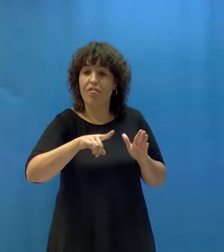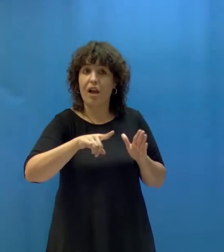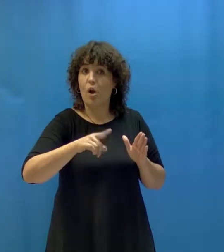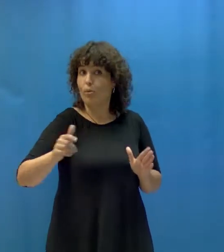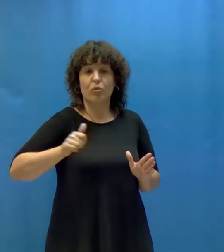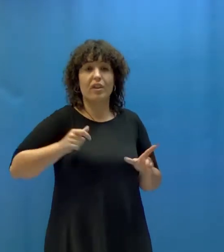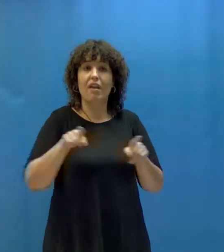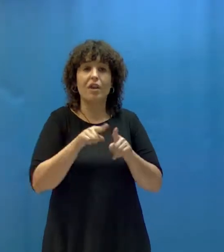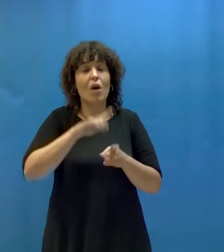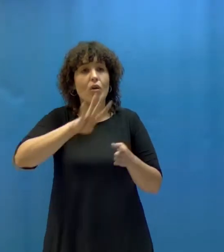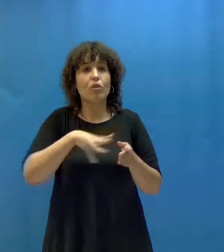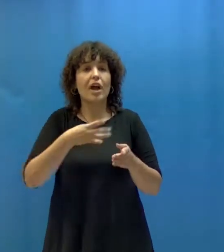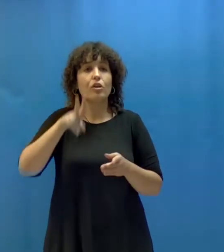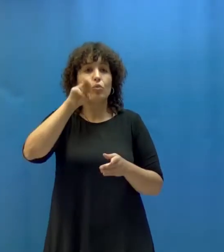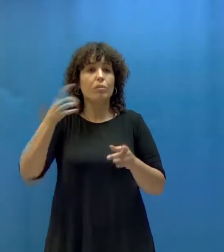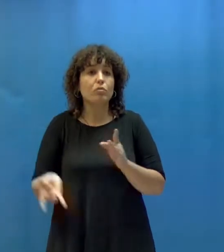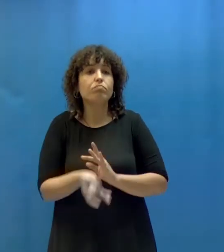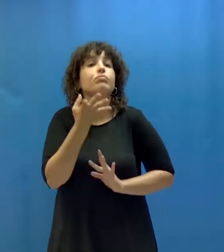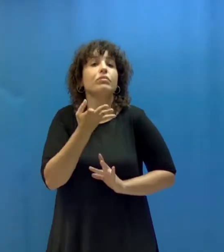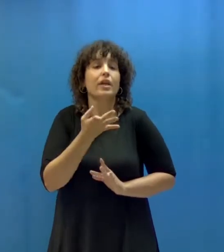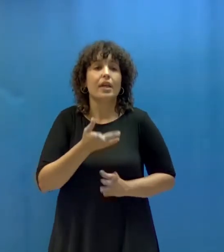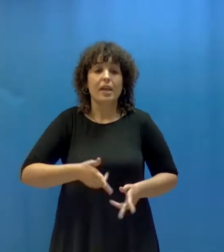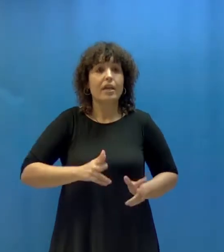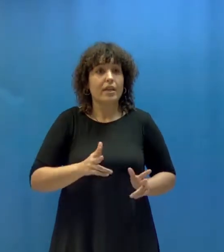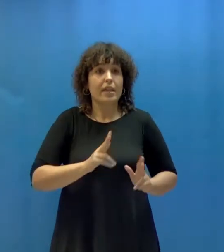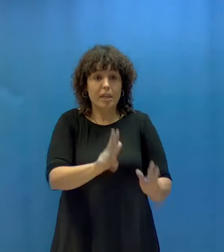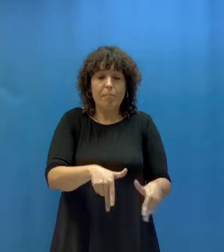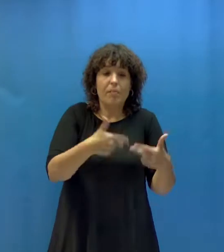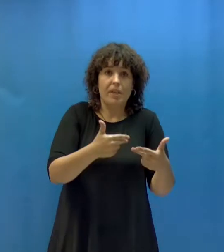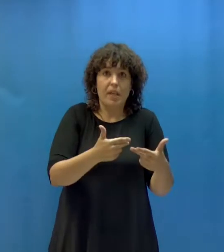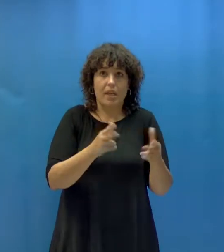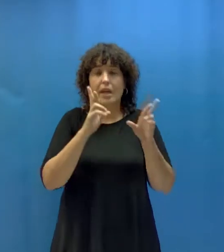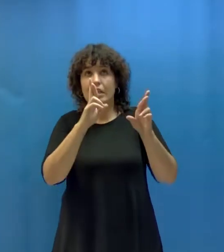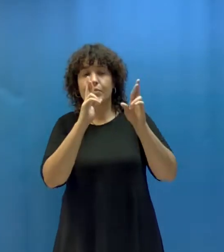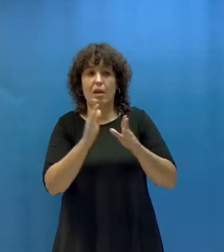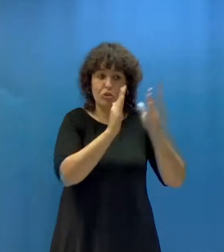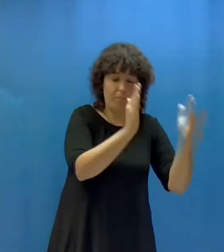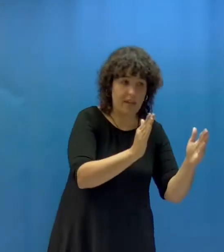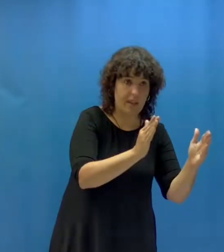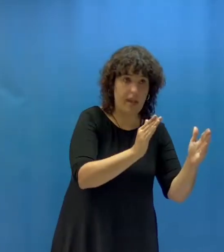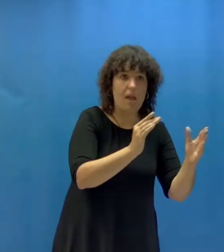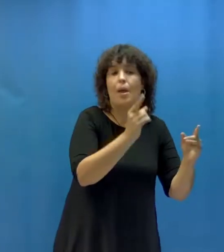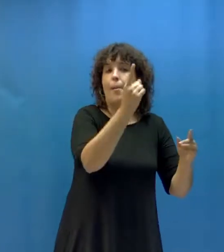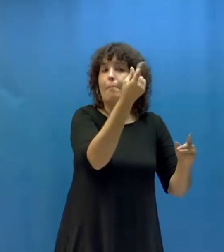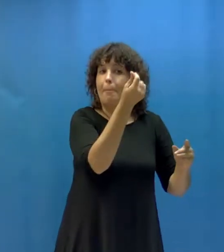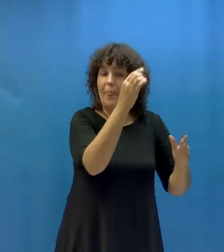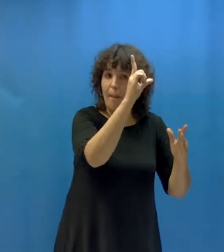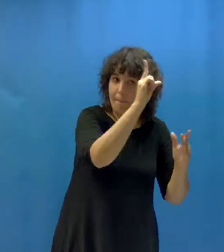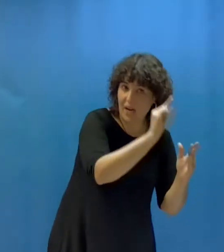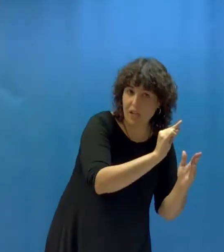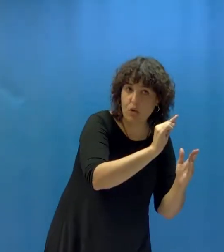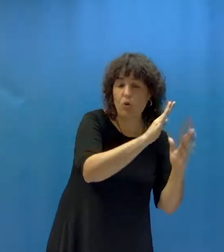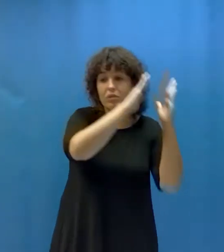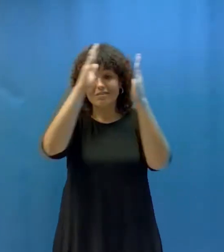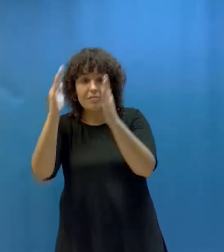horari opcional, que permetrà, per una banda, esperem, un menor cost econòmic per al propietari del gual i, per una altra banda,